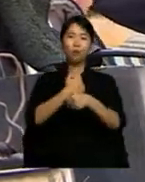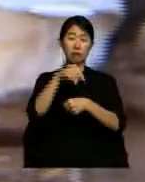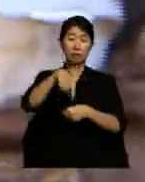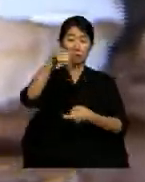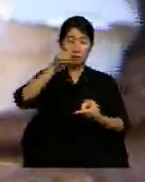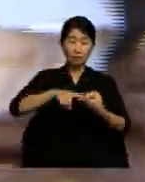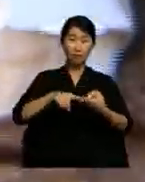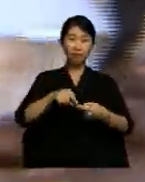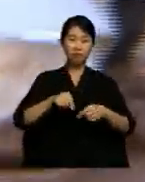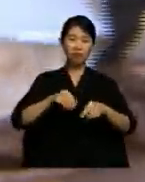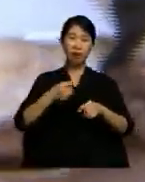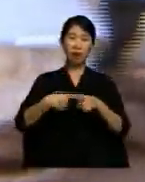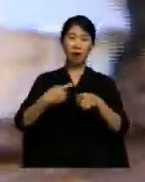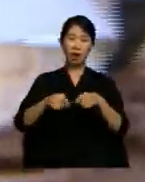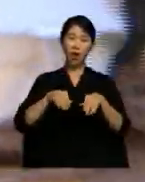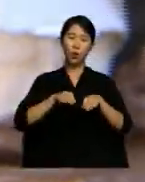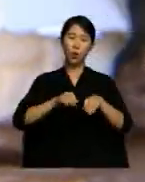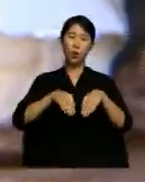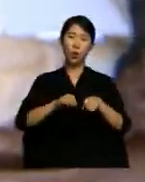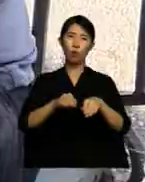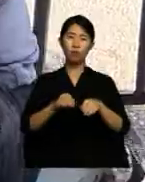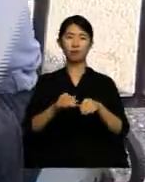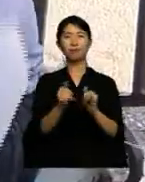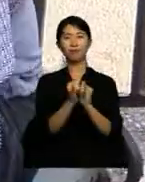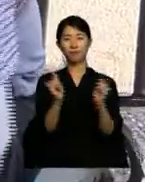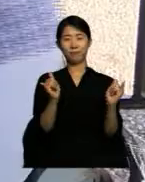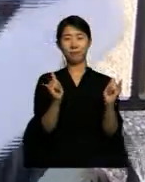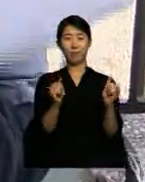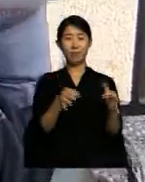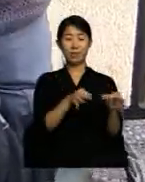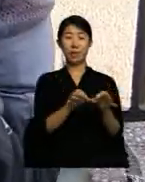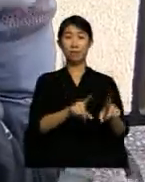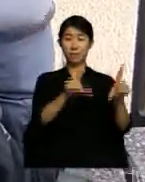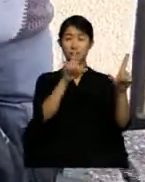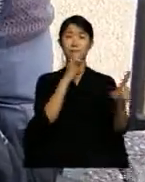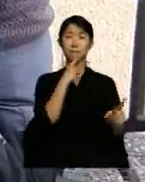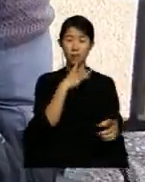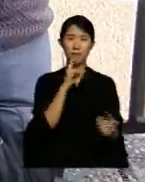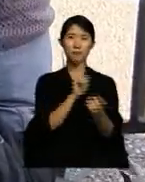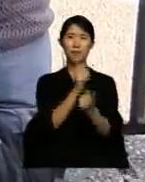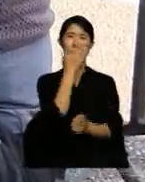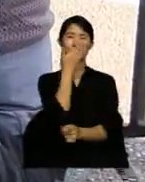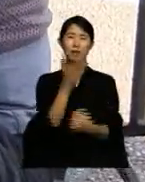어르신. 장날에만 만날 수 있기에 서울 등지에서 찾아온다고 합니다.